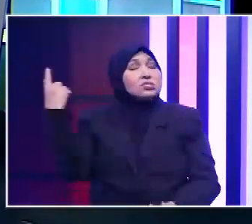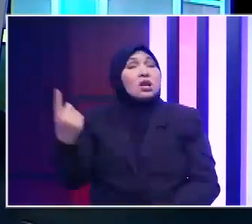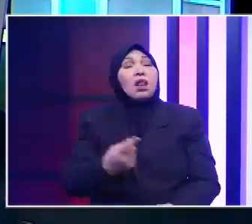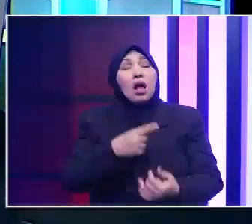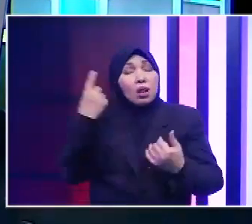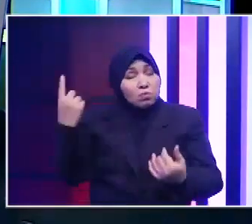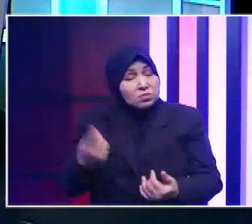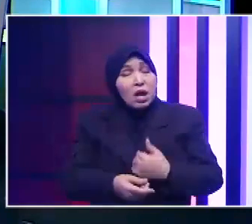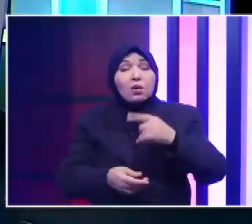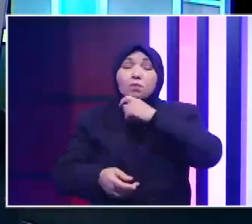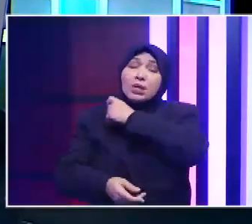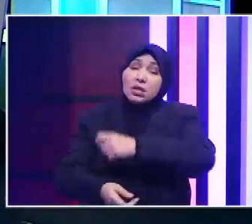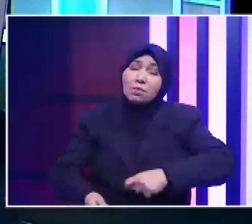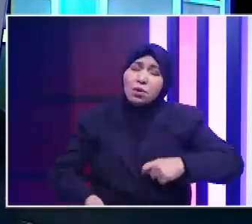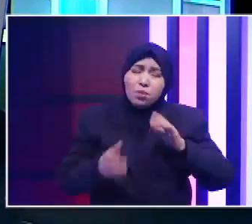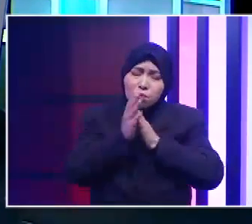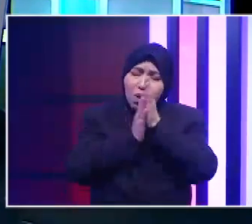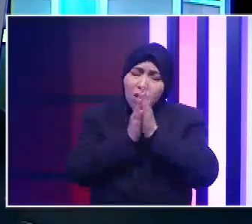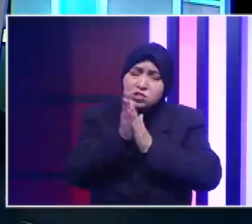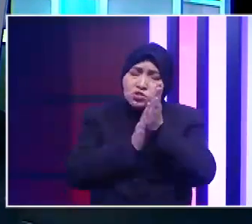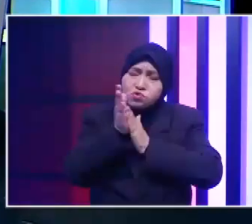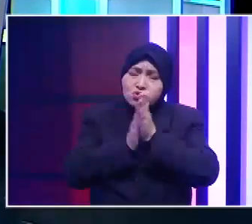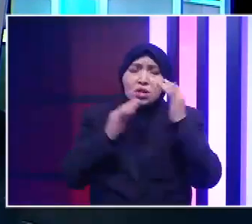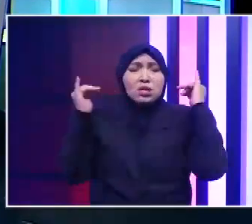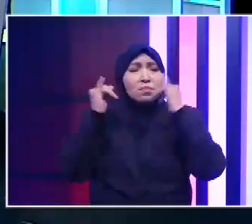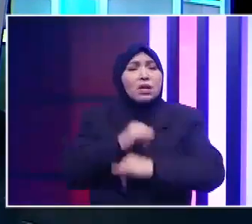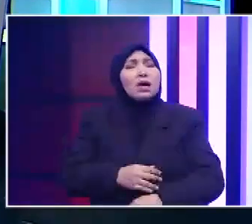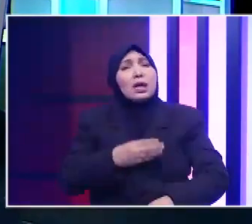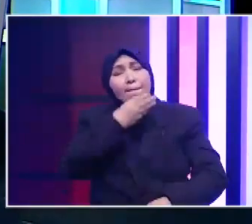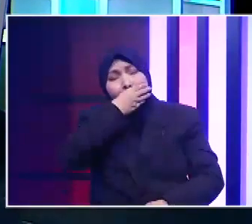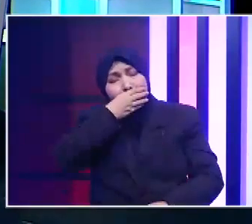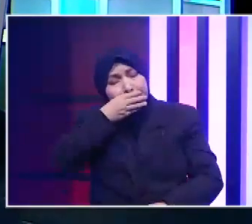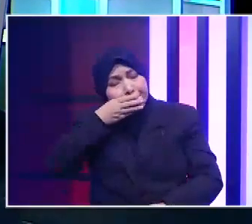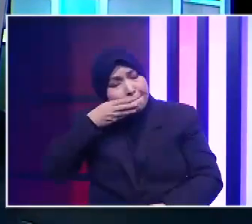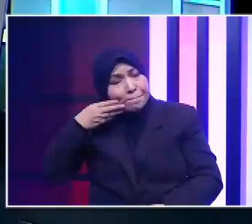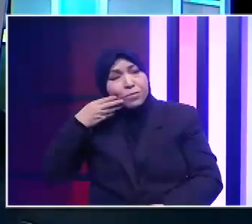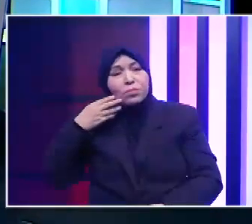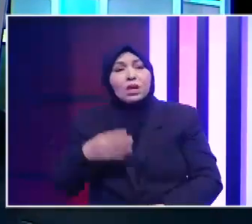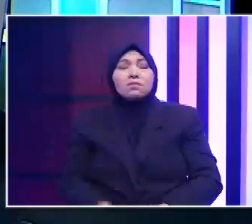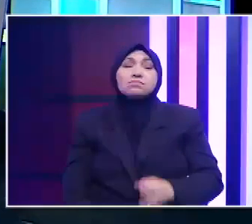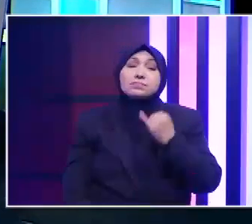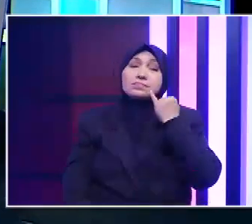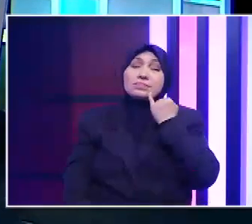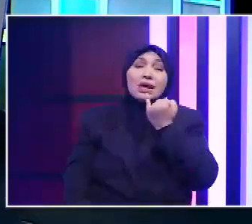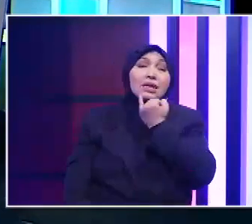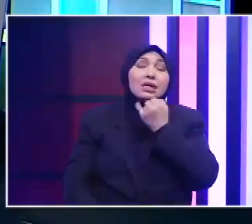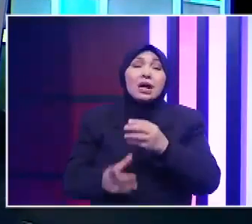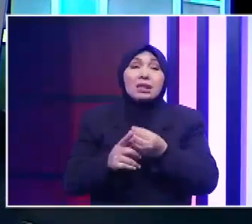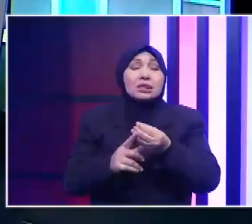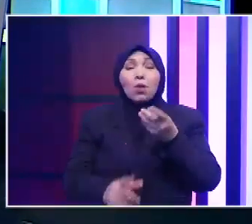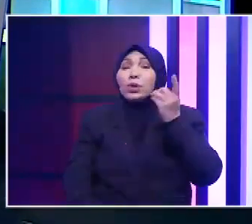bertaubat Amida yang rajin beribadah Shahih yang berpose tayyibat janda ataupun yang perawat